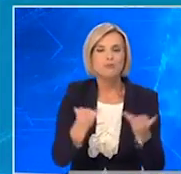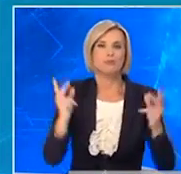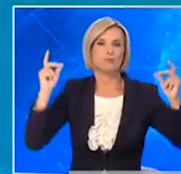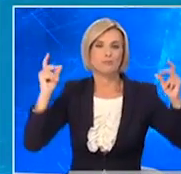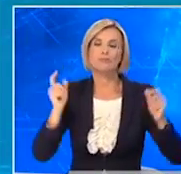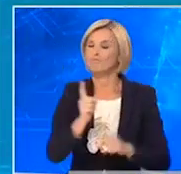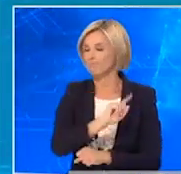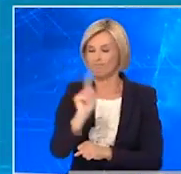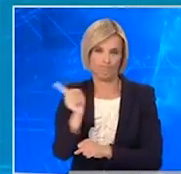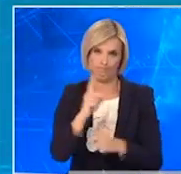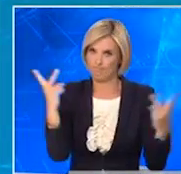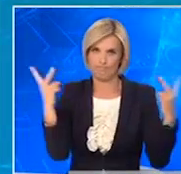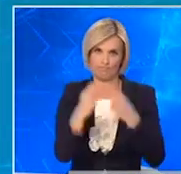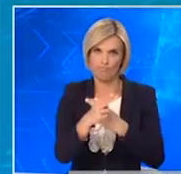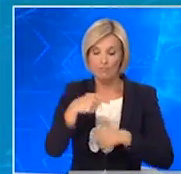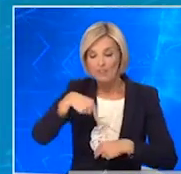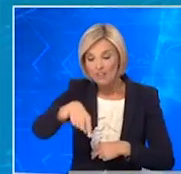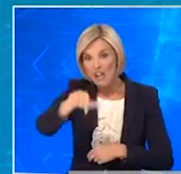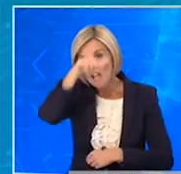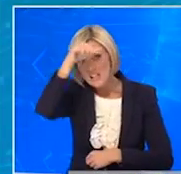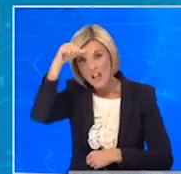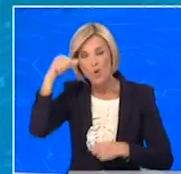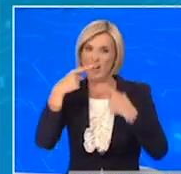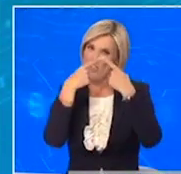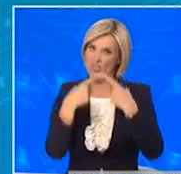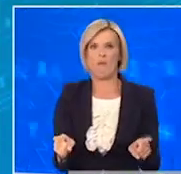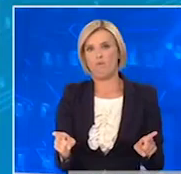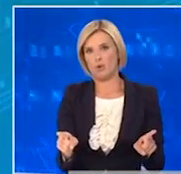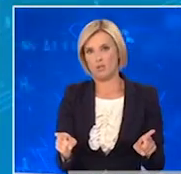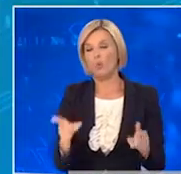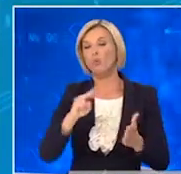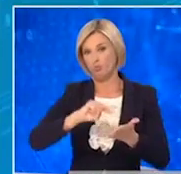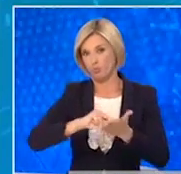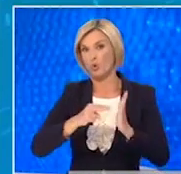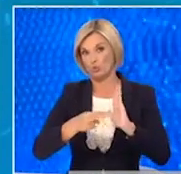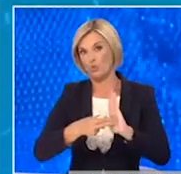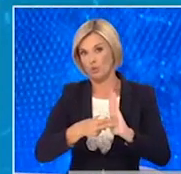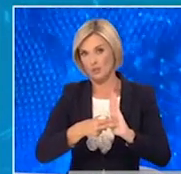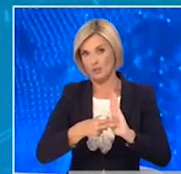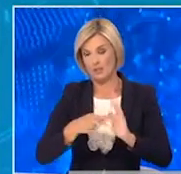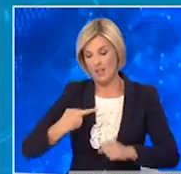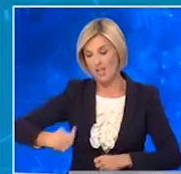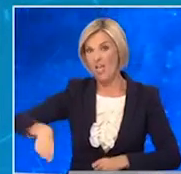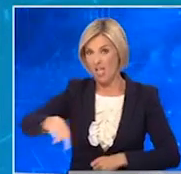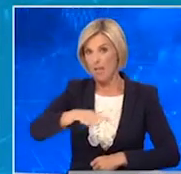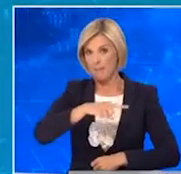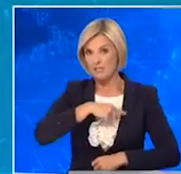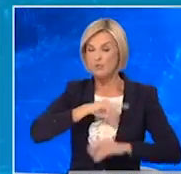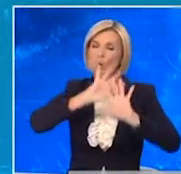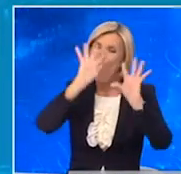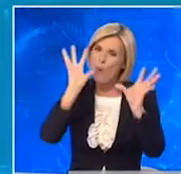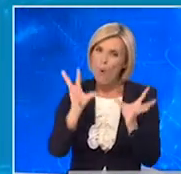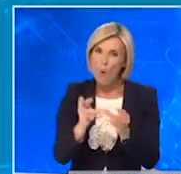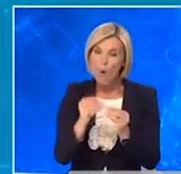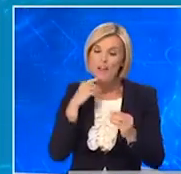πρέπει να συνειδητοποιήσουμε ότι αυτό το καλοκαίρι δεν μπορεί να είναι ίδιο με το προηγούμενο καλοκαίρι. Άρα εμείς στο τέλος